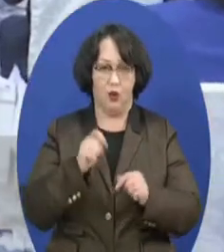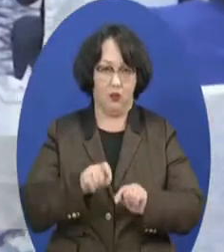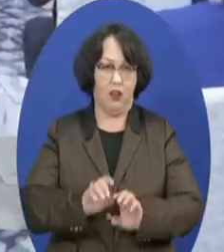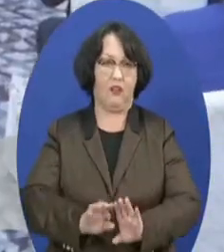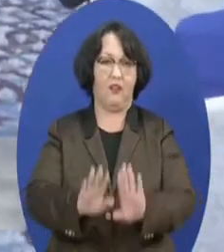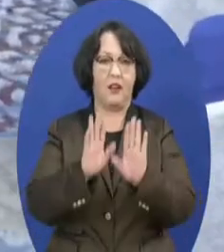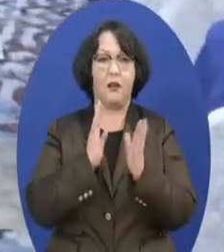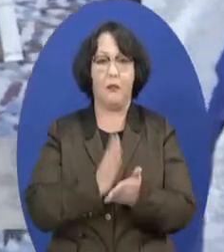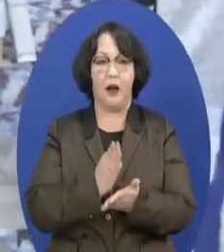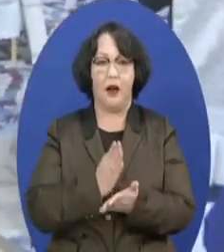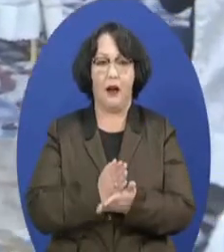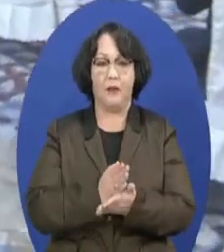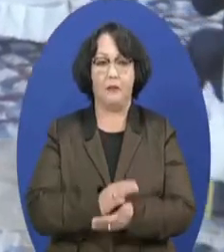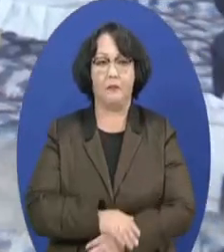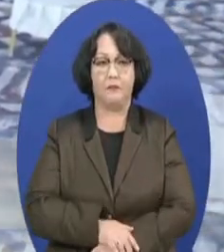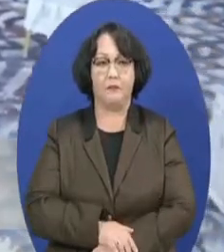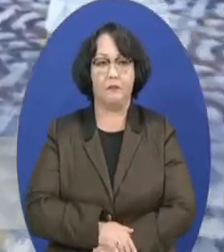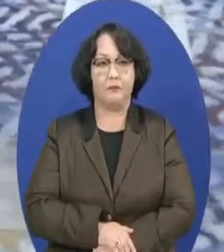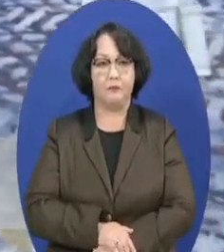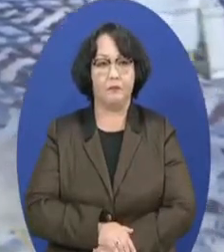байна те.